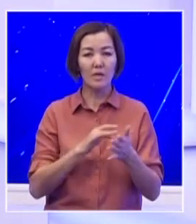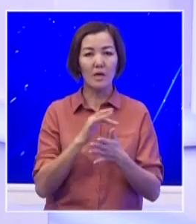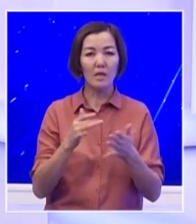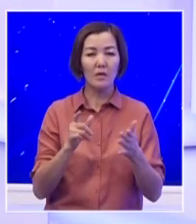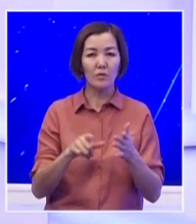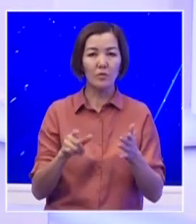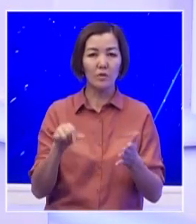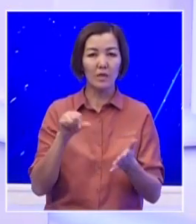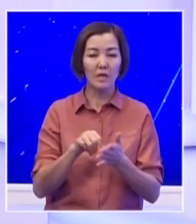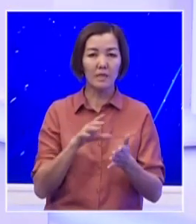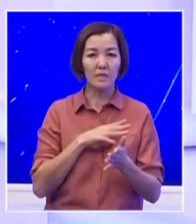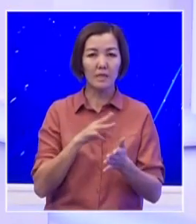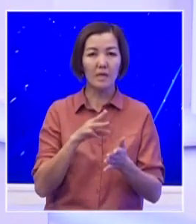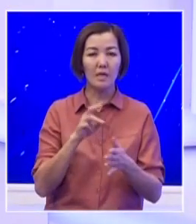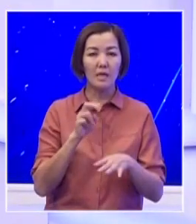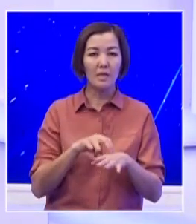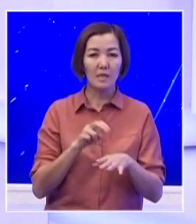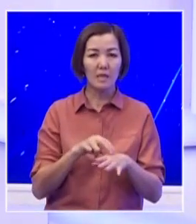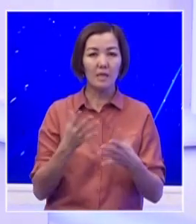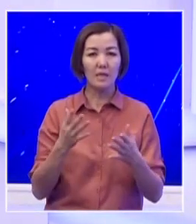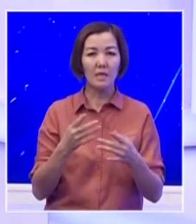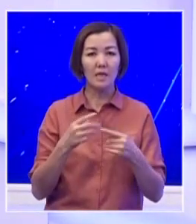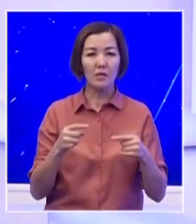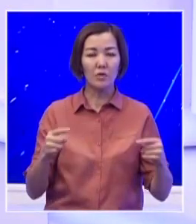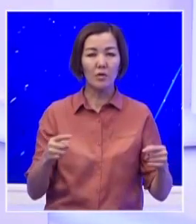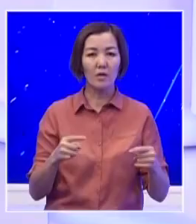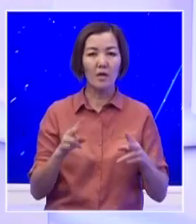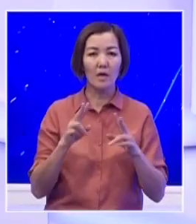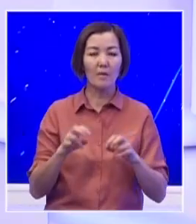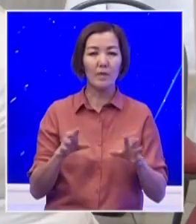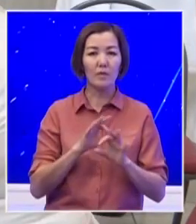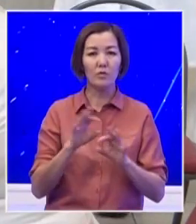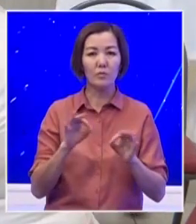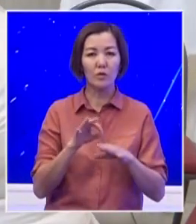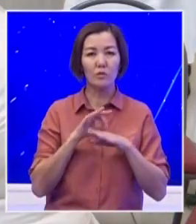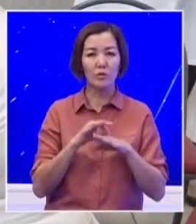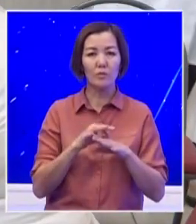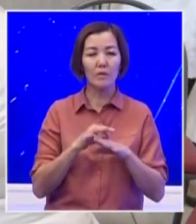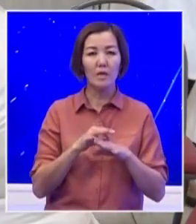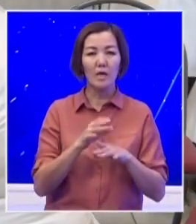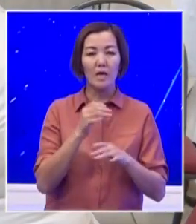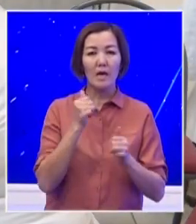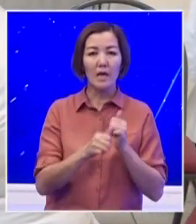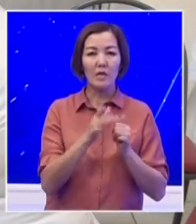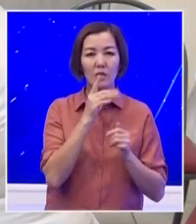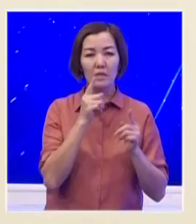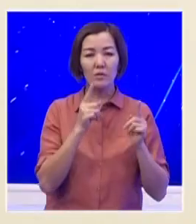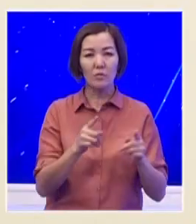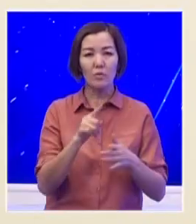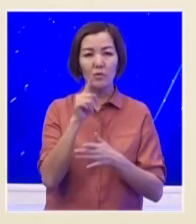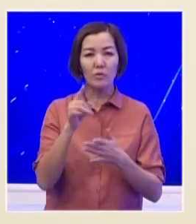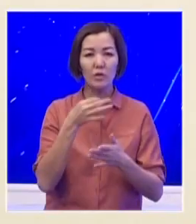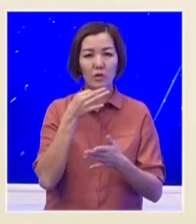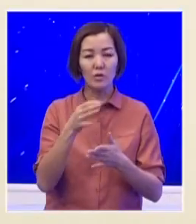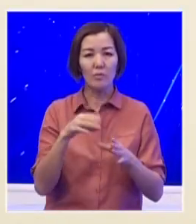қатысты. Терапевт, уролог, гинеколог, психолог сынды мамандар келгендерге ақпараттық жұмыстарын жүргізіп, әр жастың қойған сұрақтарына